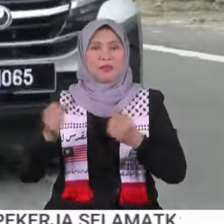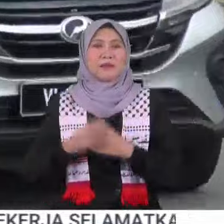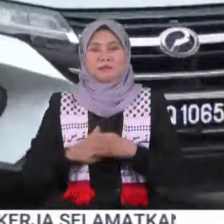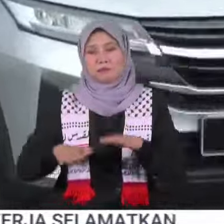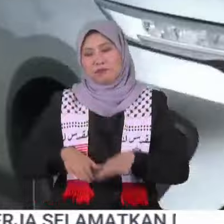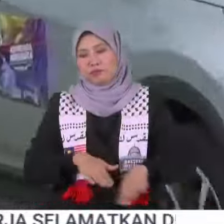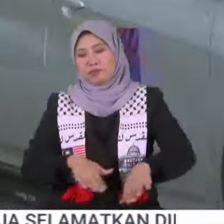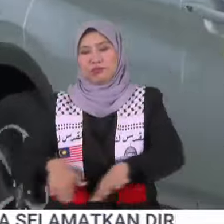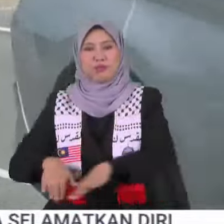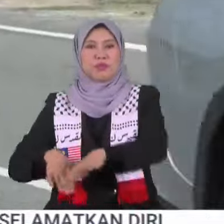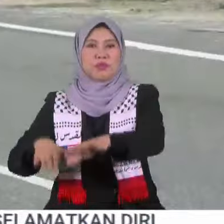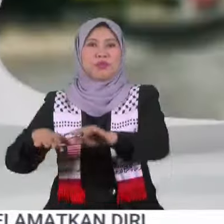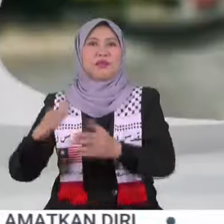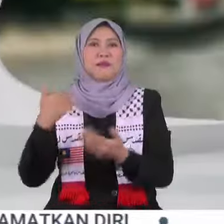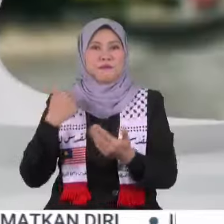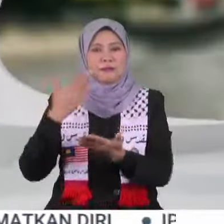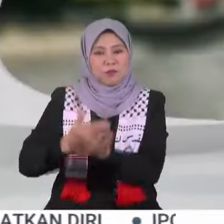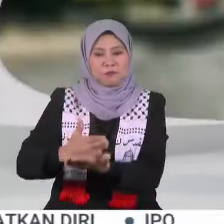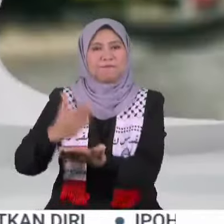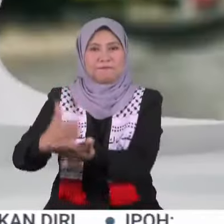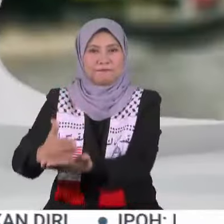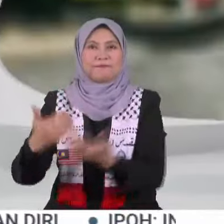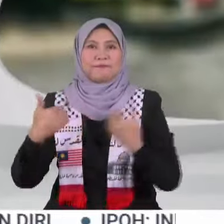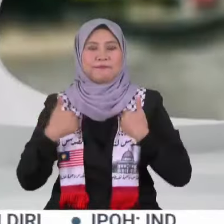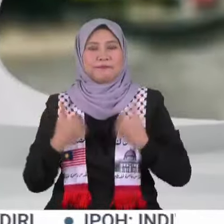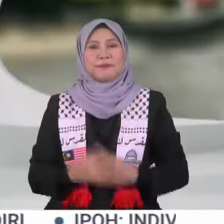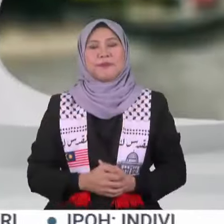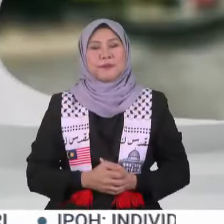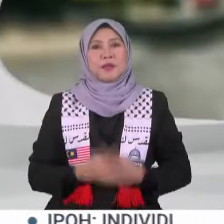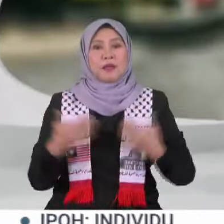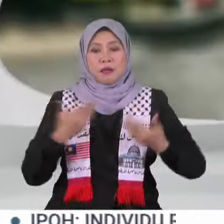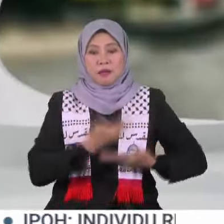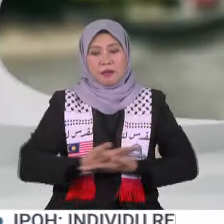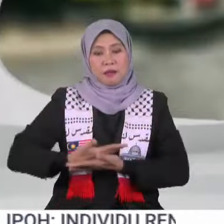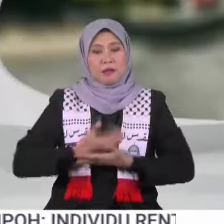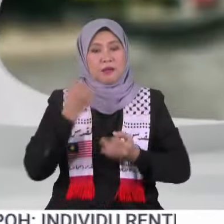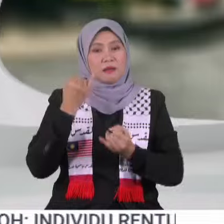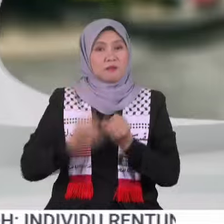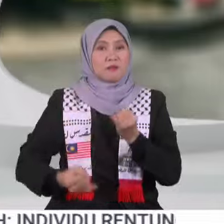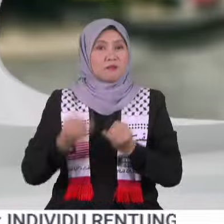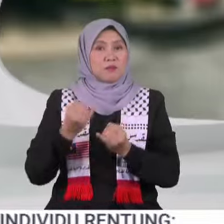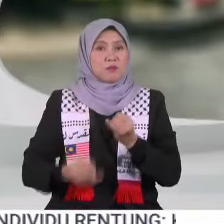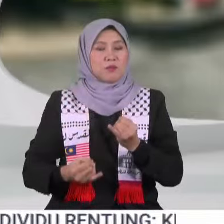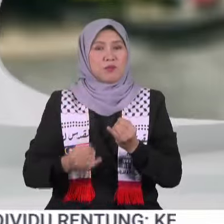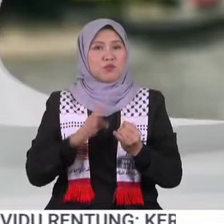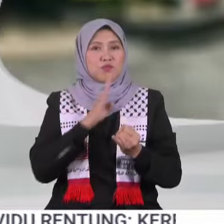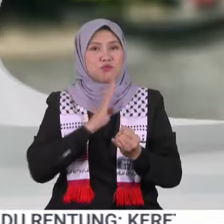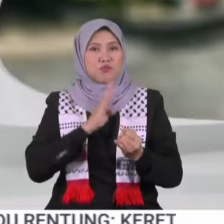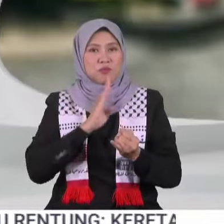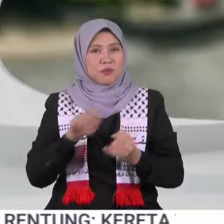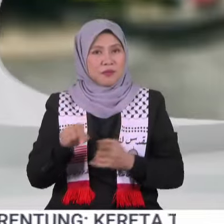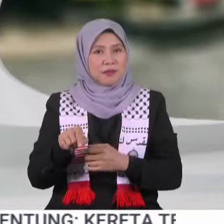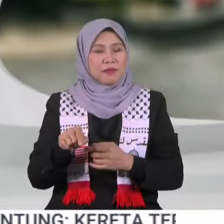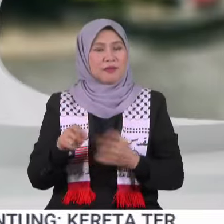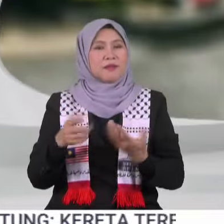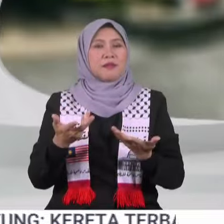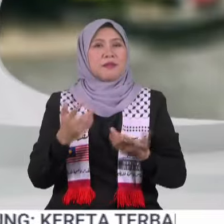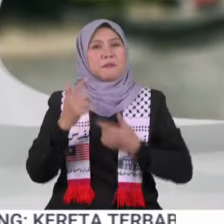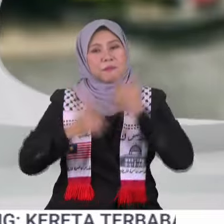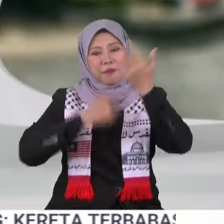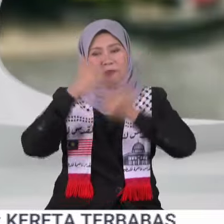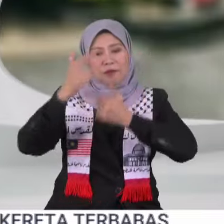di sekitar Perlis. Anak-anak bongsu kepada pemangku Raja Perlis, Syed Sirajuddin Arif Putra Al-Haj Shamalulail berkenan